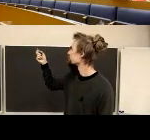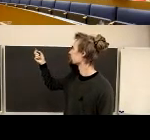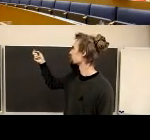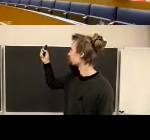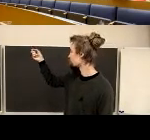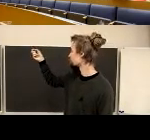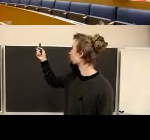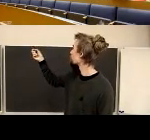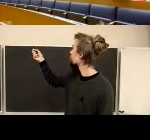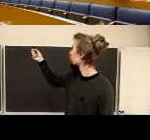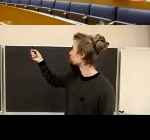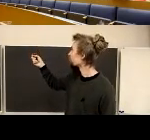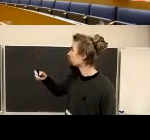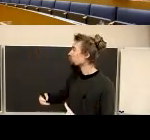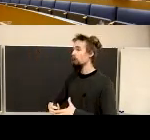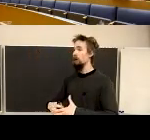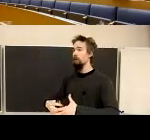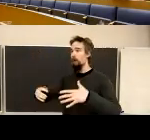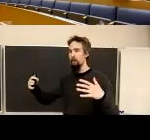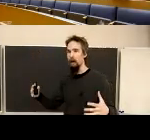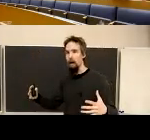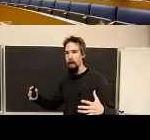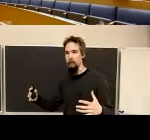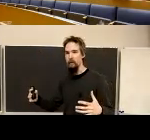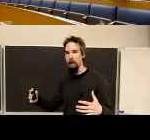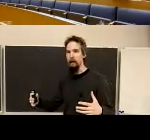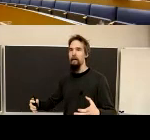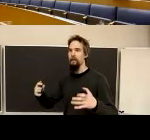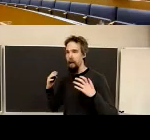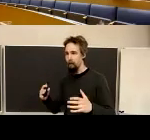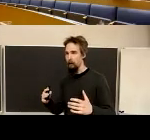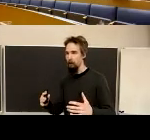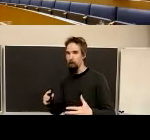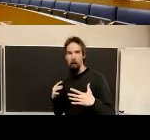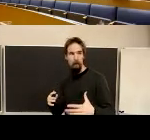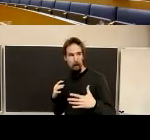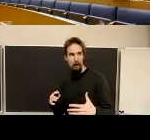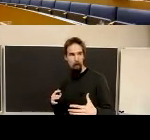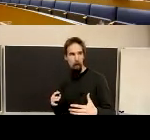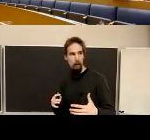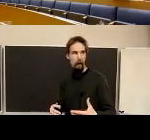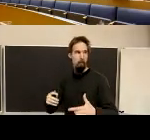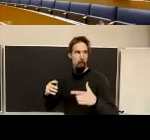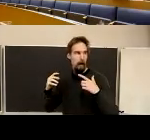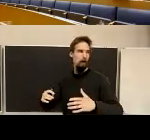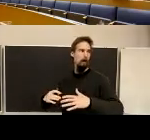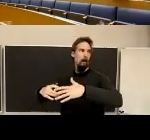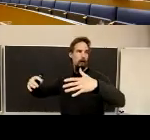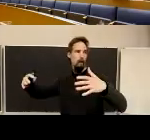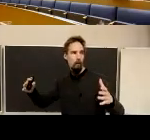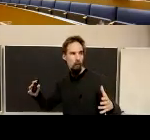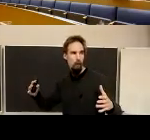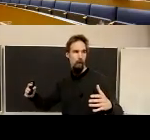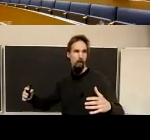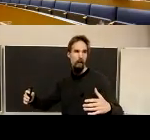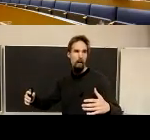itse transcendenssi just voi johtaa tämmöiseen kontekstuaaliseen laajenemiseen, ja se vaikuttaa meidän arvoihin, että mikä on tavallaan se